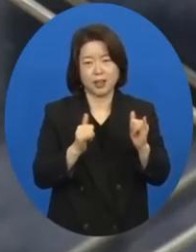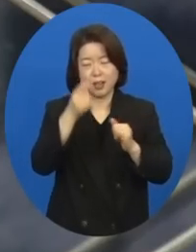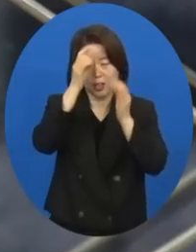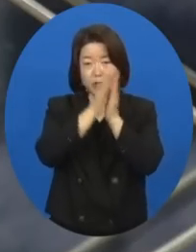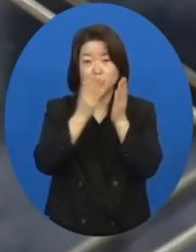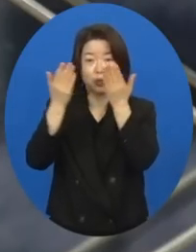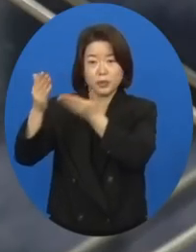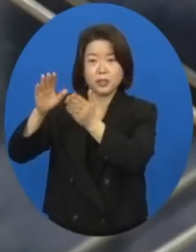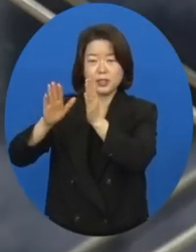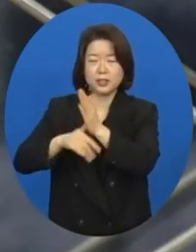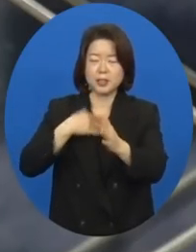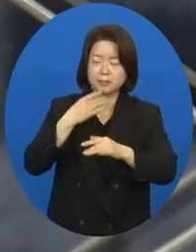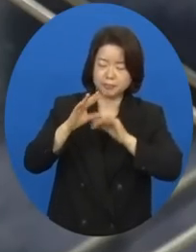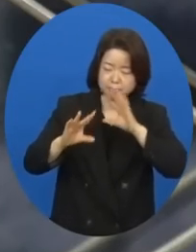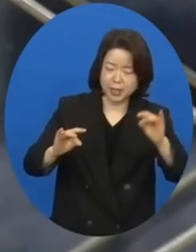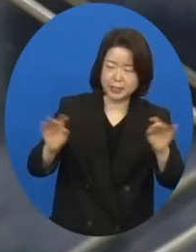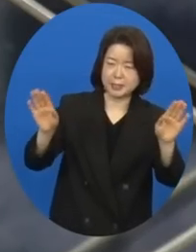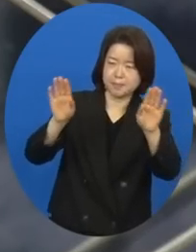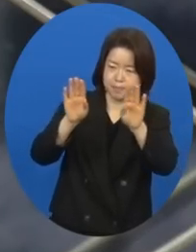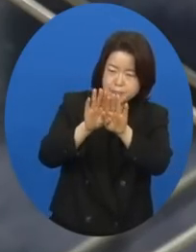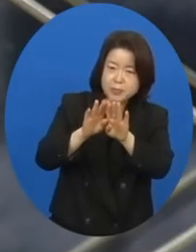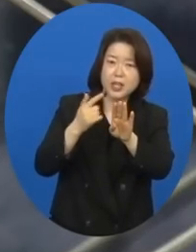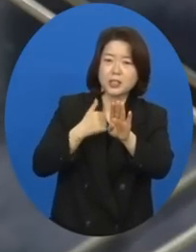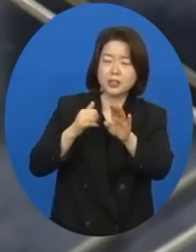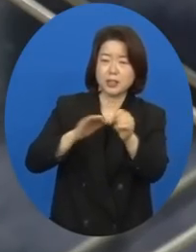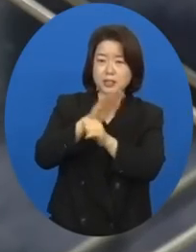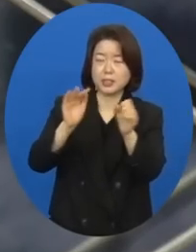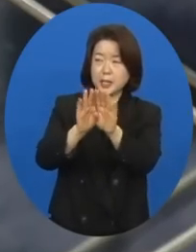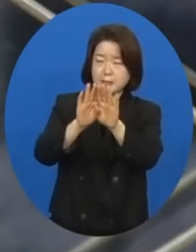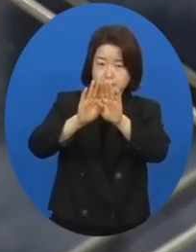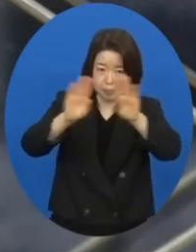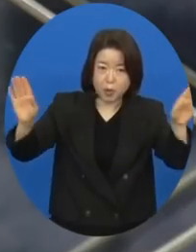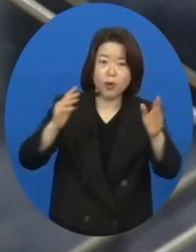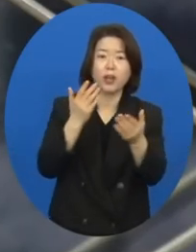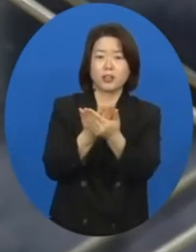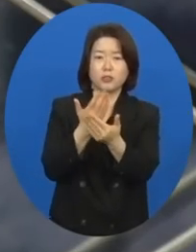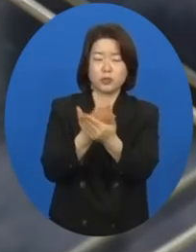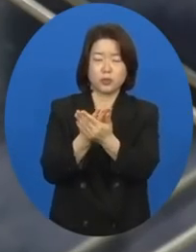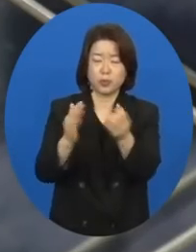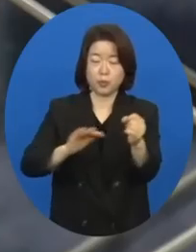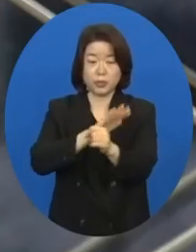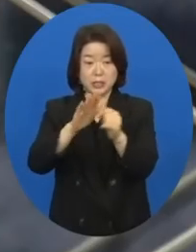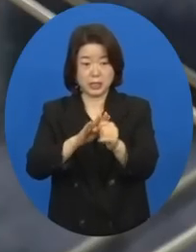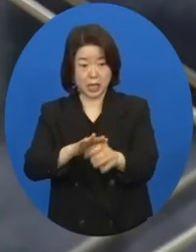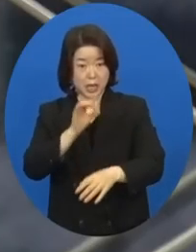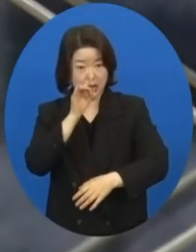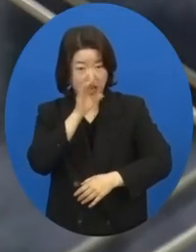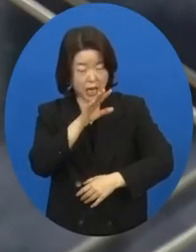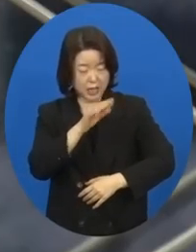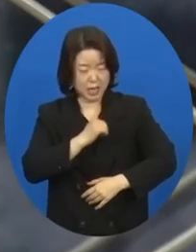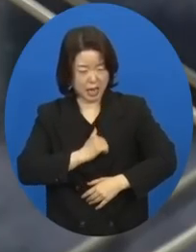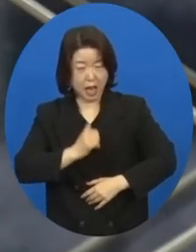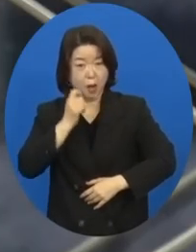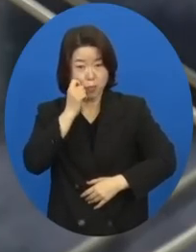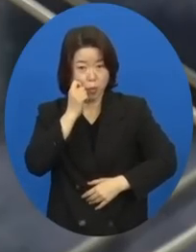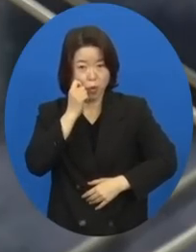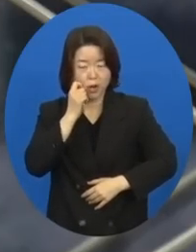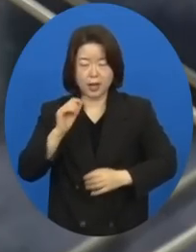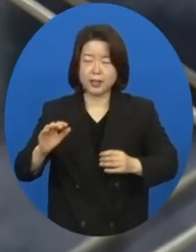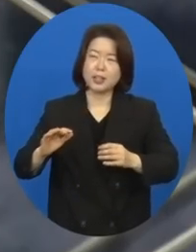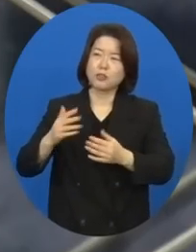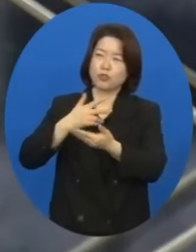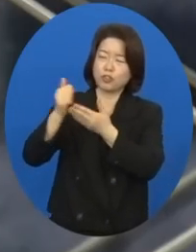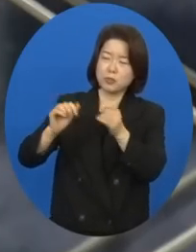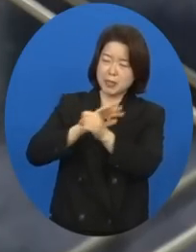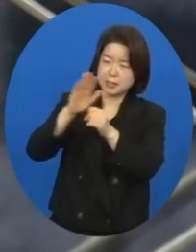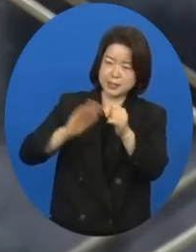때 메마르고 닫혔던 사랑의 문이 열리게 하여 주시고 사랑하지 않고는 견딜 수 없는 넘치는 주의